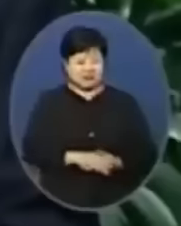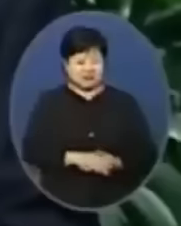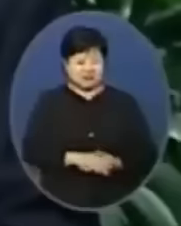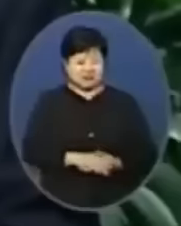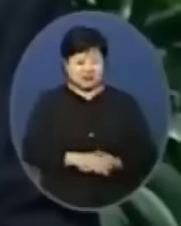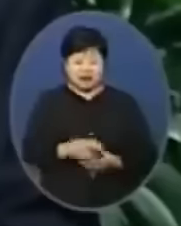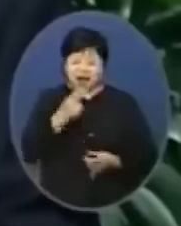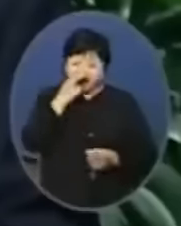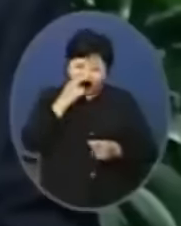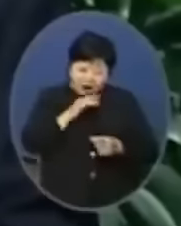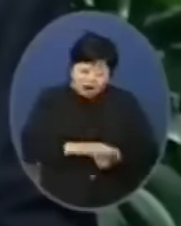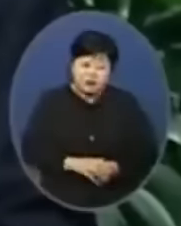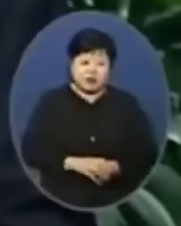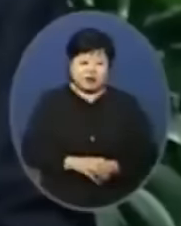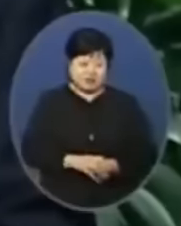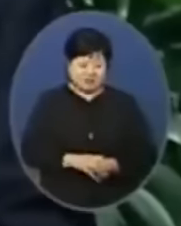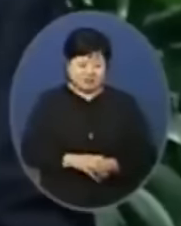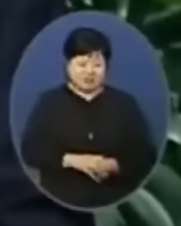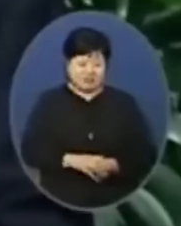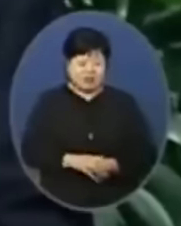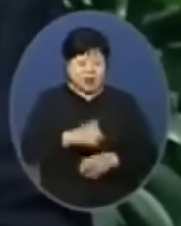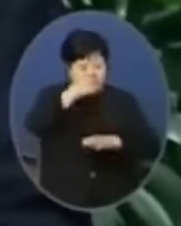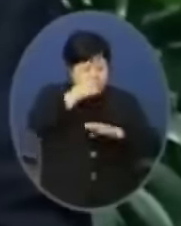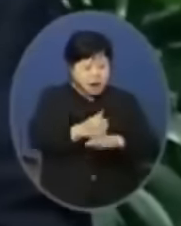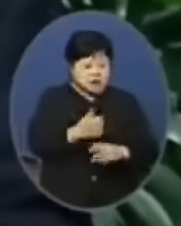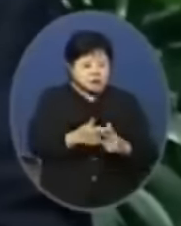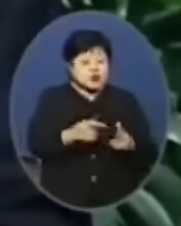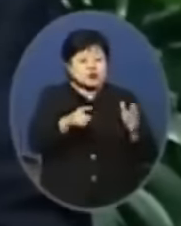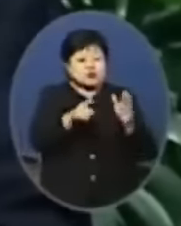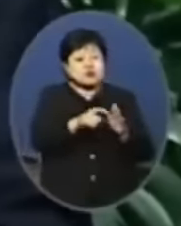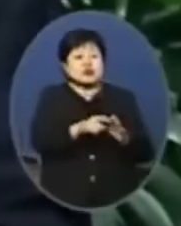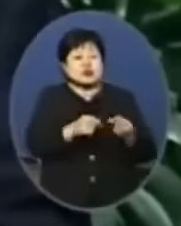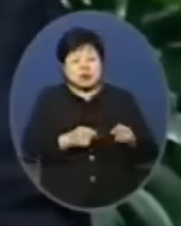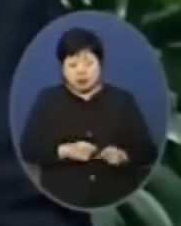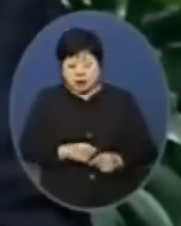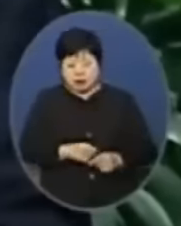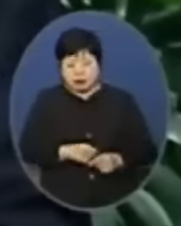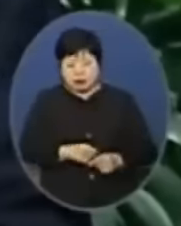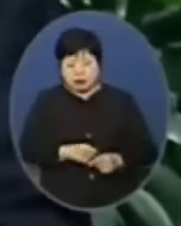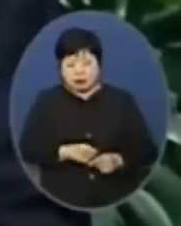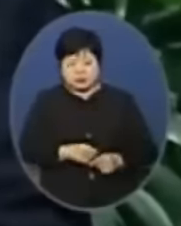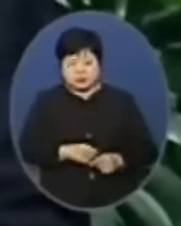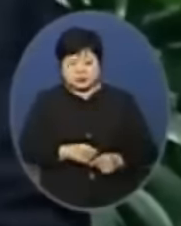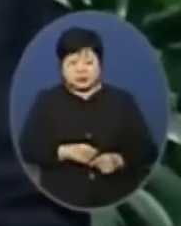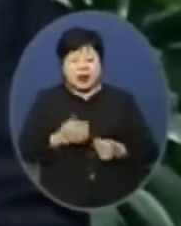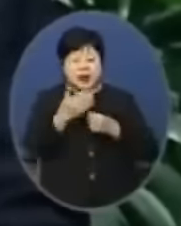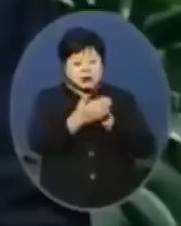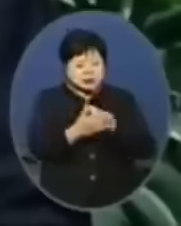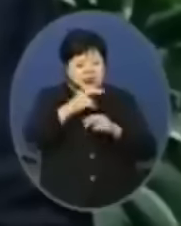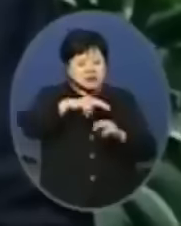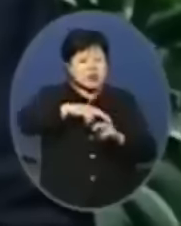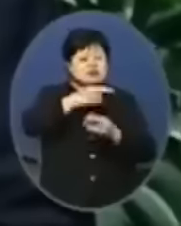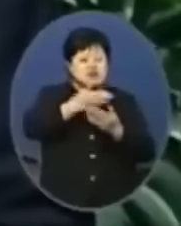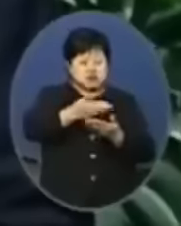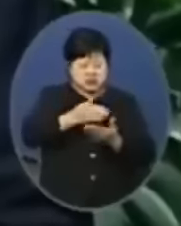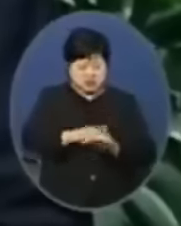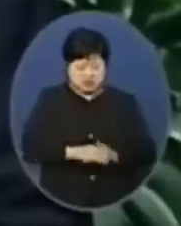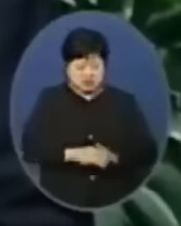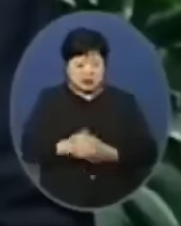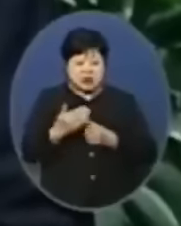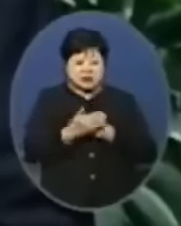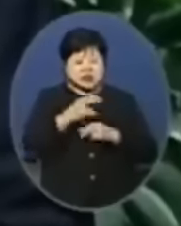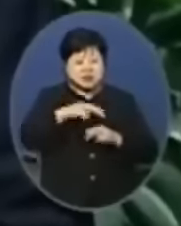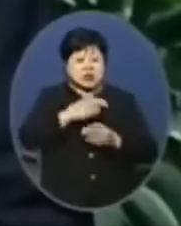너무합니다. 그런데 예수님의 구원은 여기에서 극적으로 보여주는 것은 은혜의 선물이다.